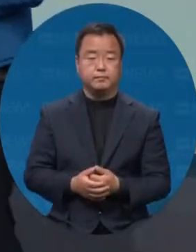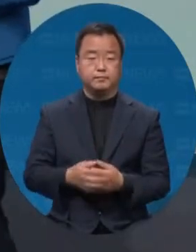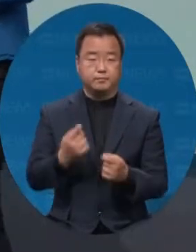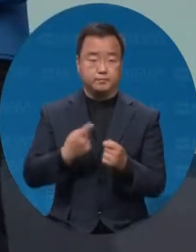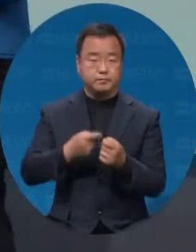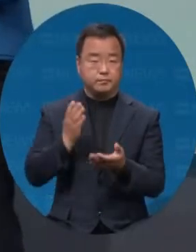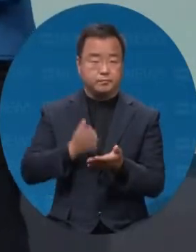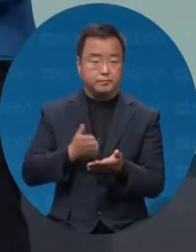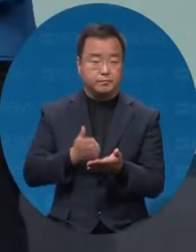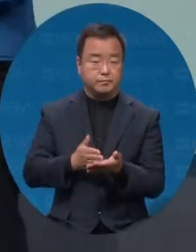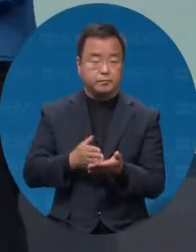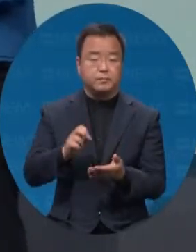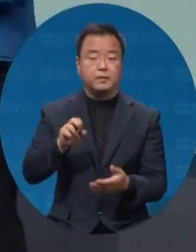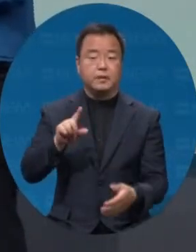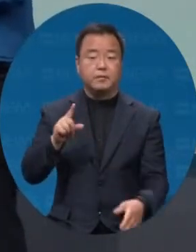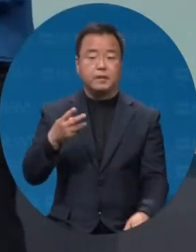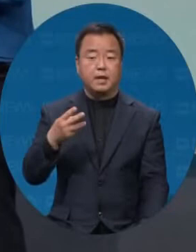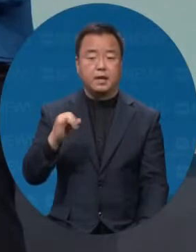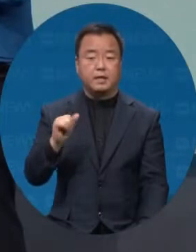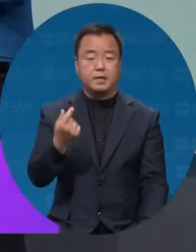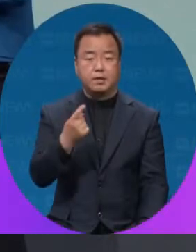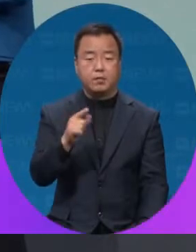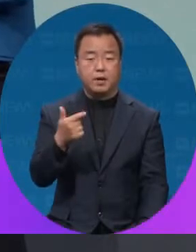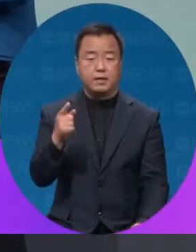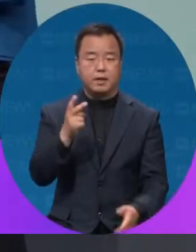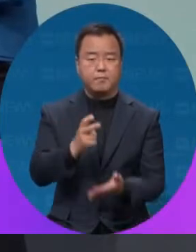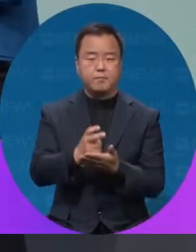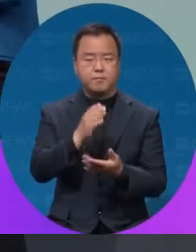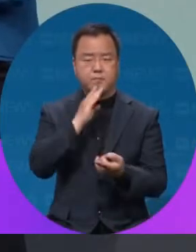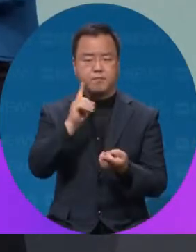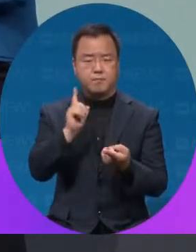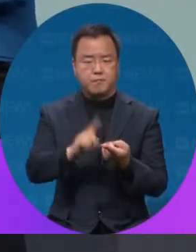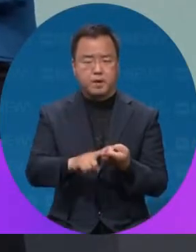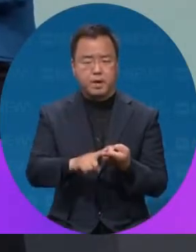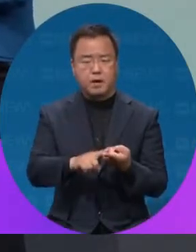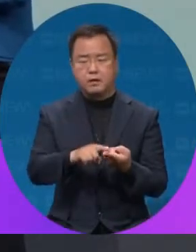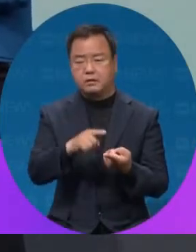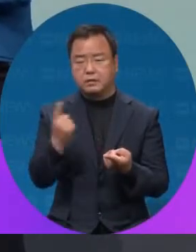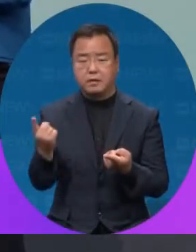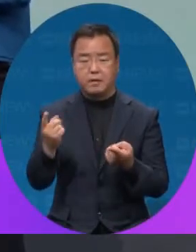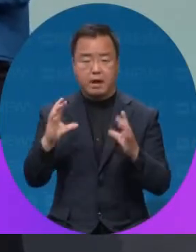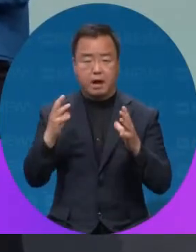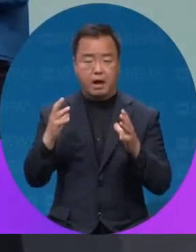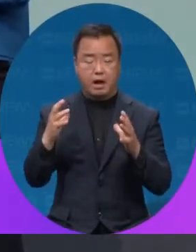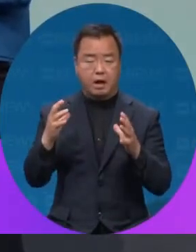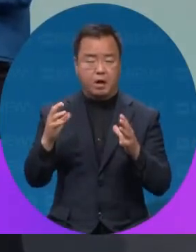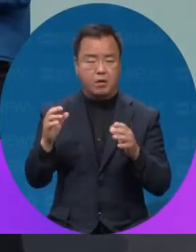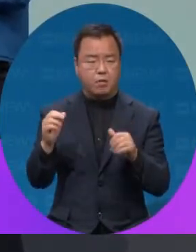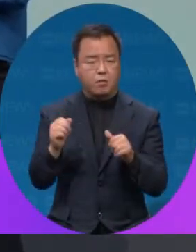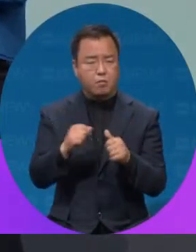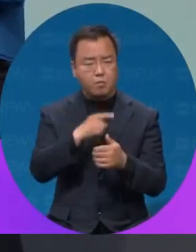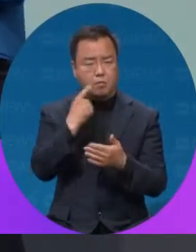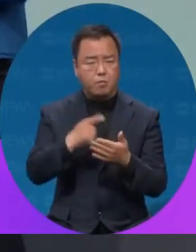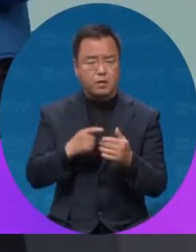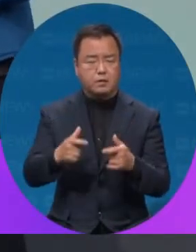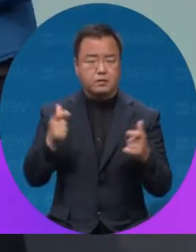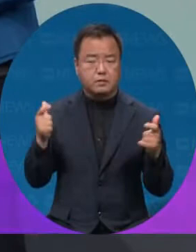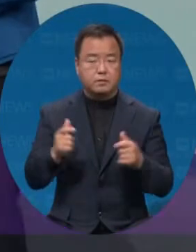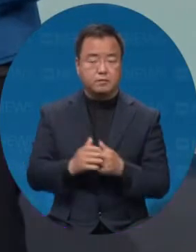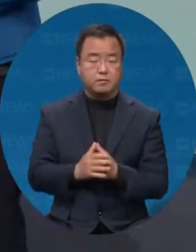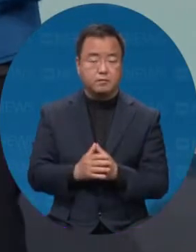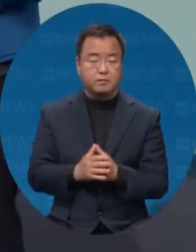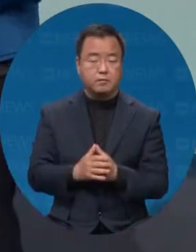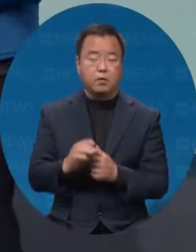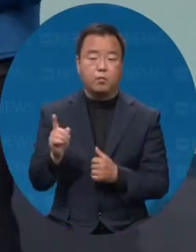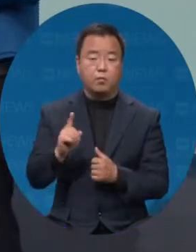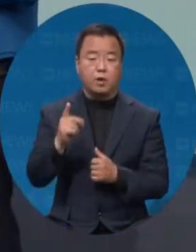거죠 마리화나 합법화 아동 피해 급증 말야 나 이거 마약 인데 어느 나라입니까 4 최근 미국에서